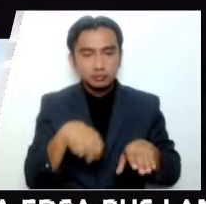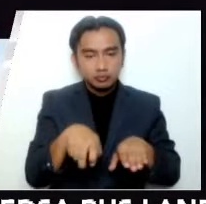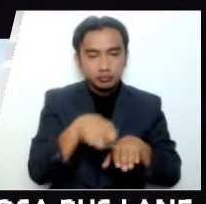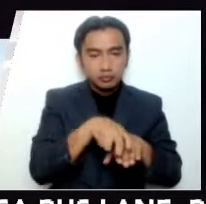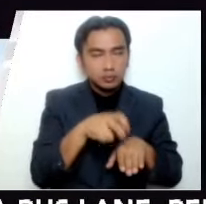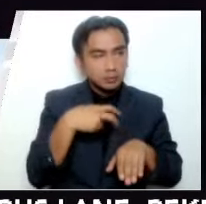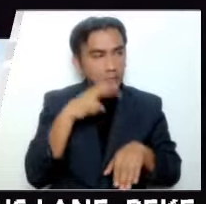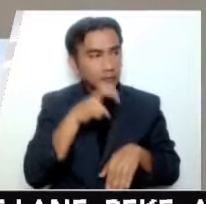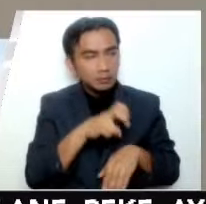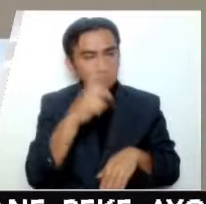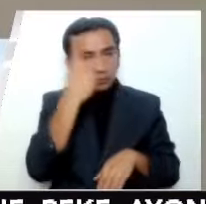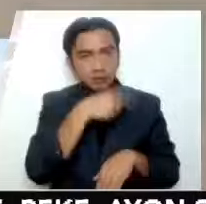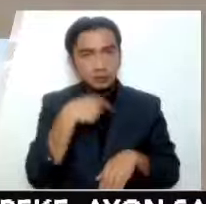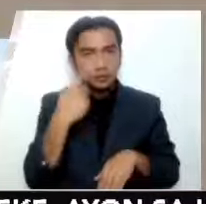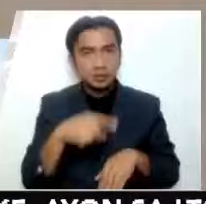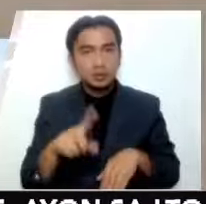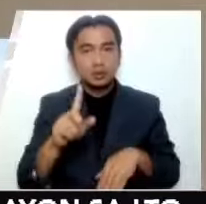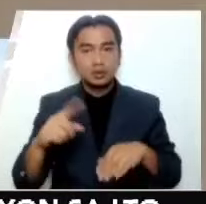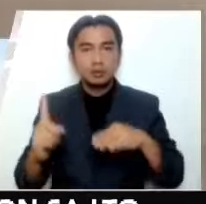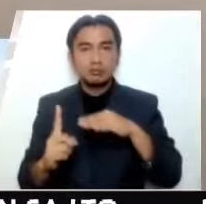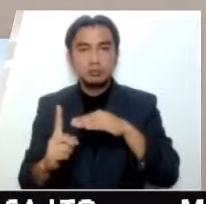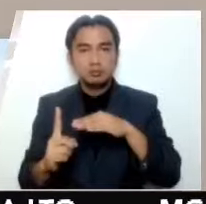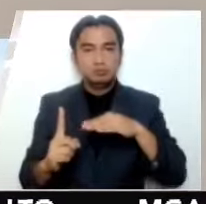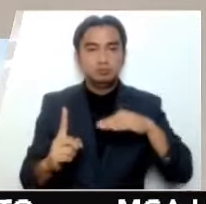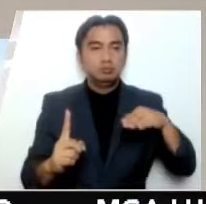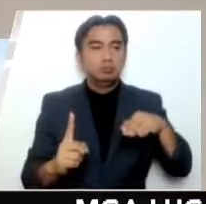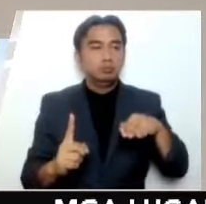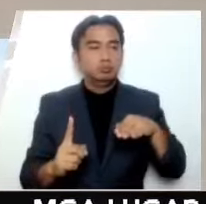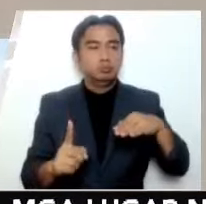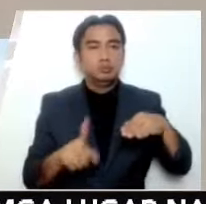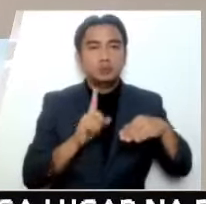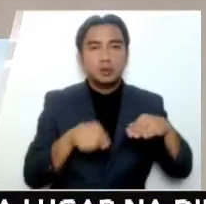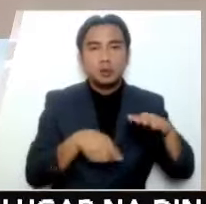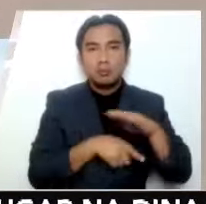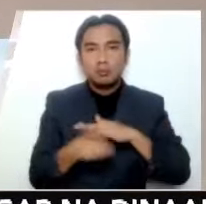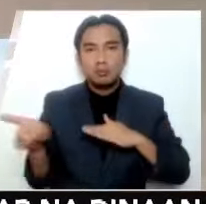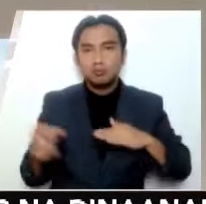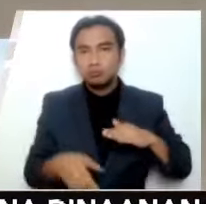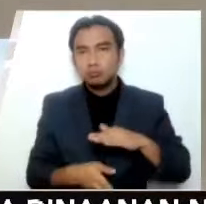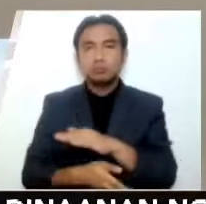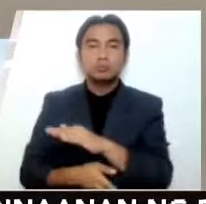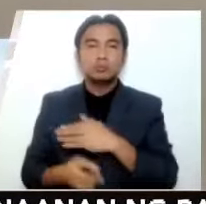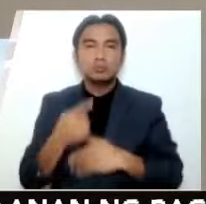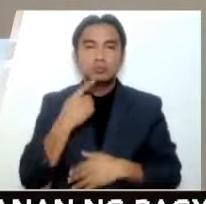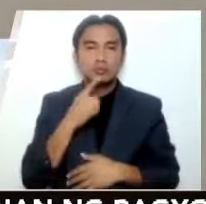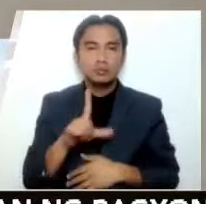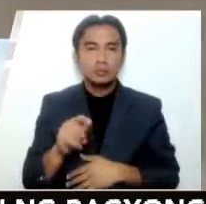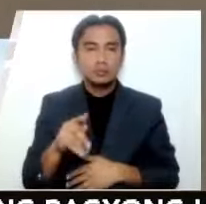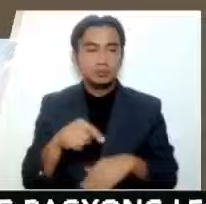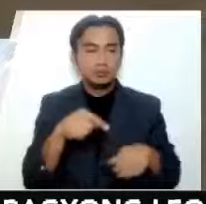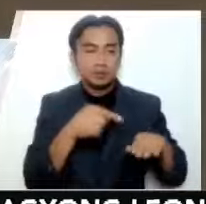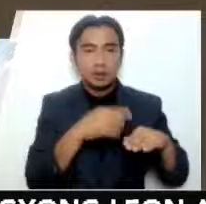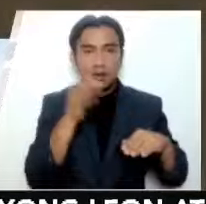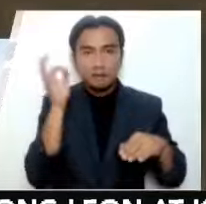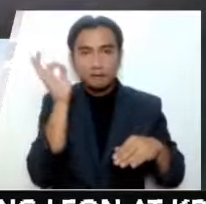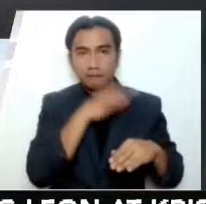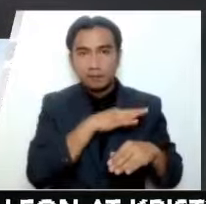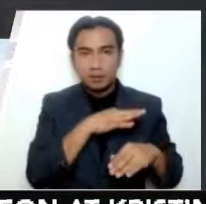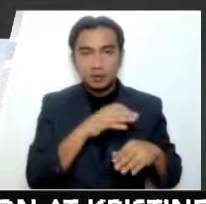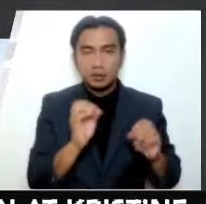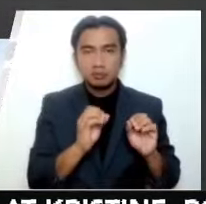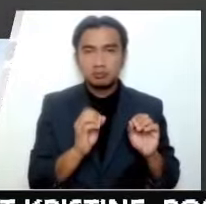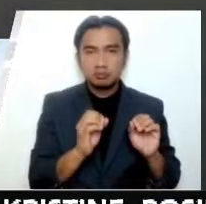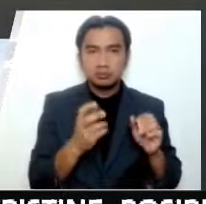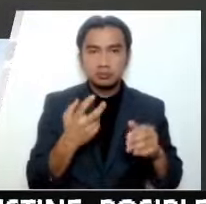ang SUV sa katuluyan sumibat papalayo ayon sa LTO peke ang license plate dahil wala itong security feature na